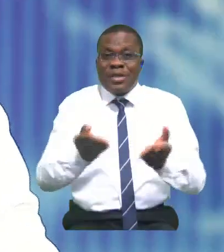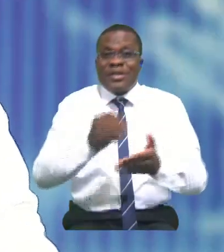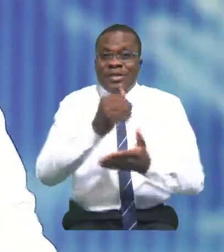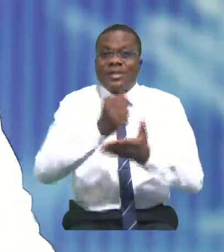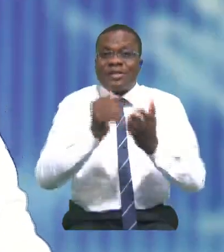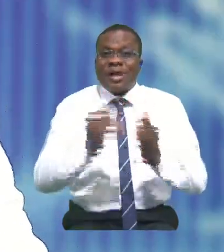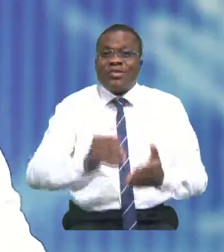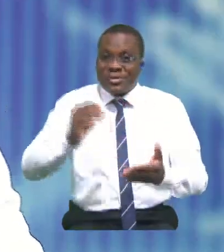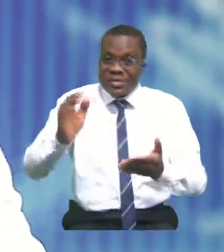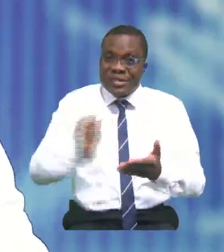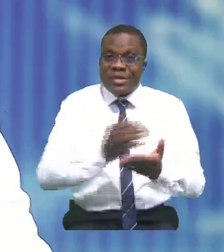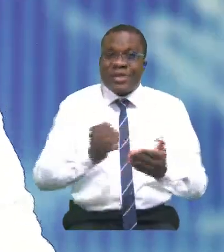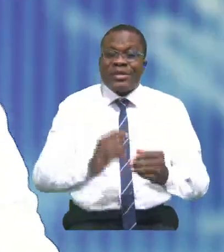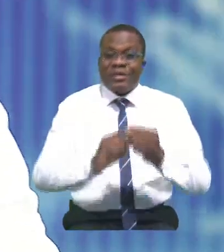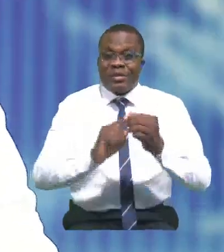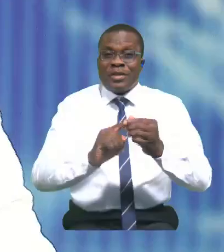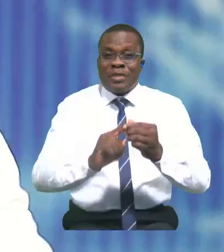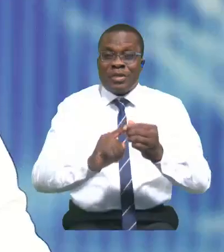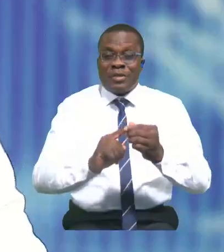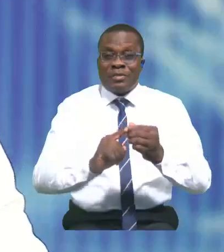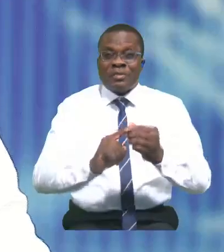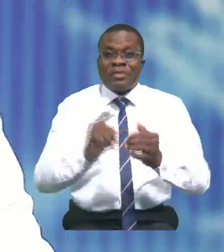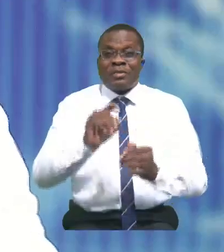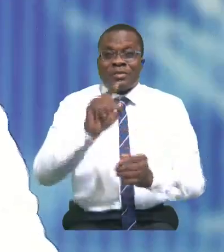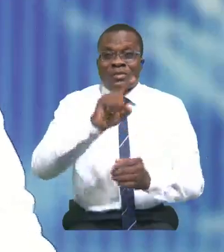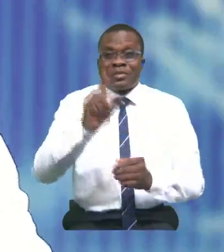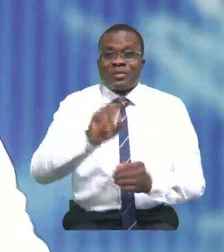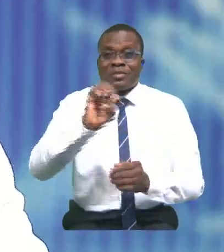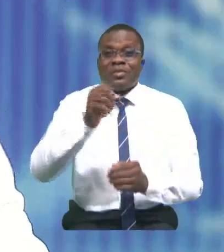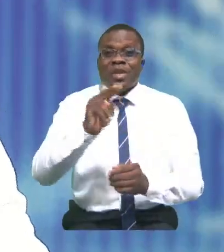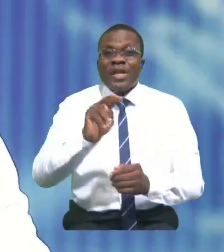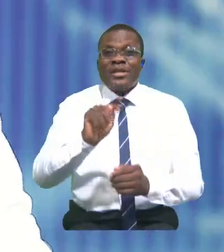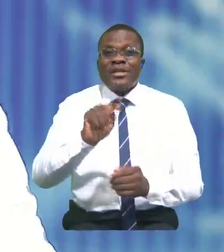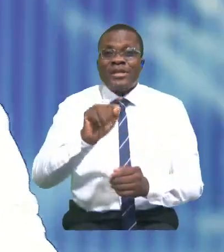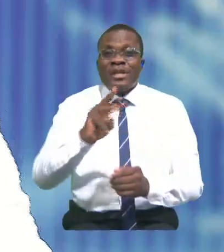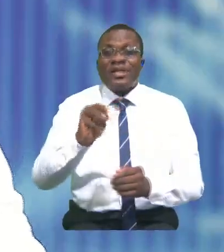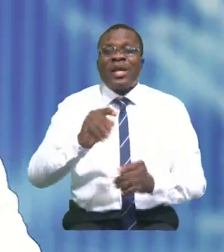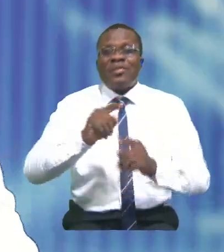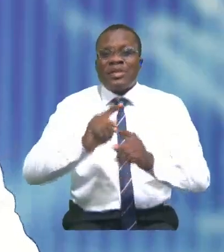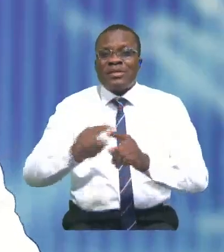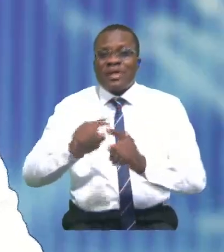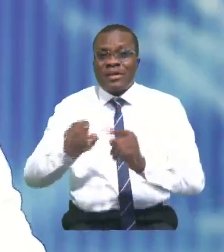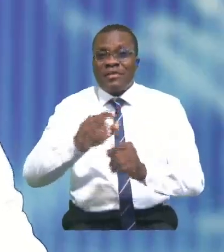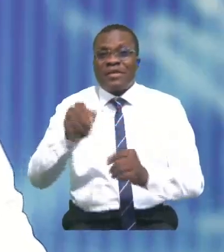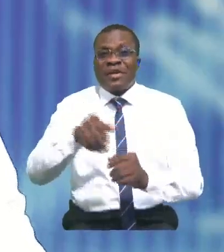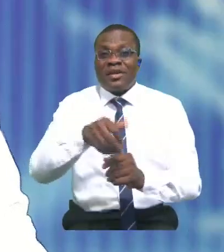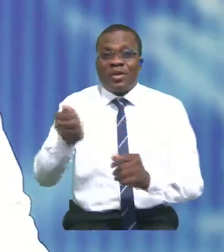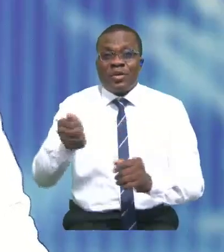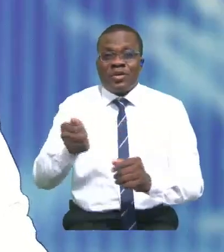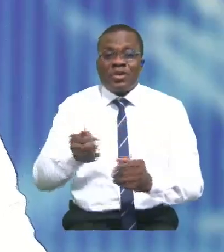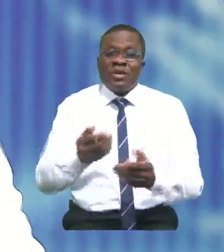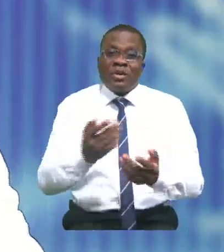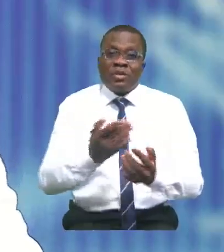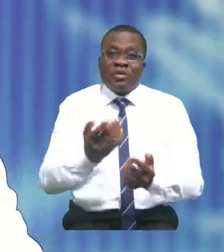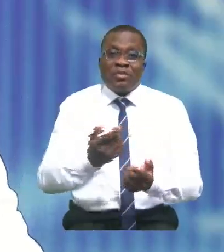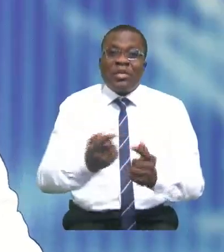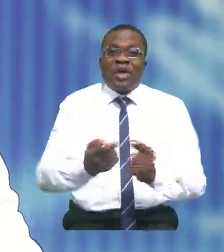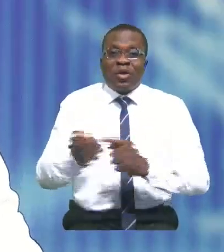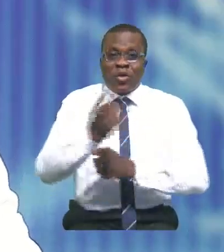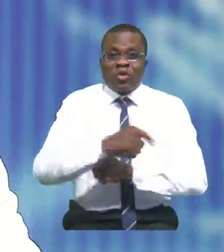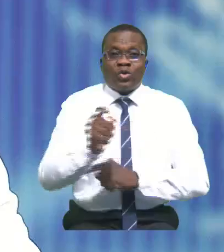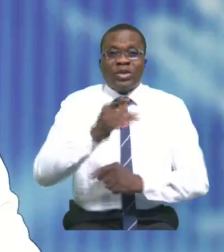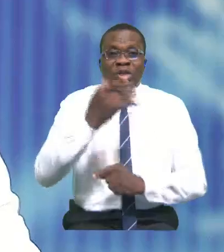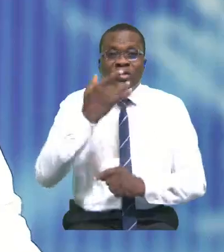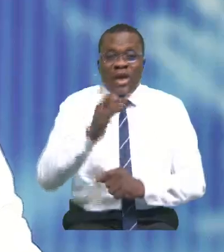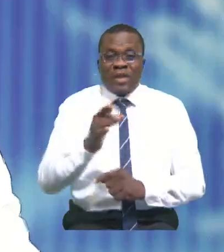don notamment Zenab dibbo mon jeune frère fanic mais aujourd'hui j'ai eu la chance